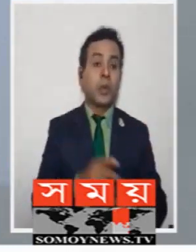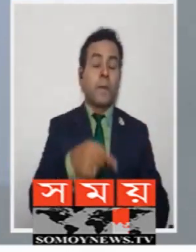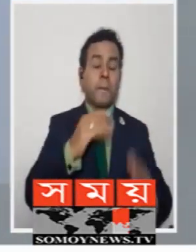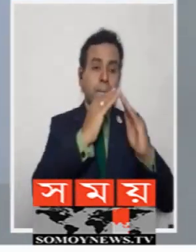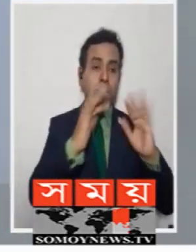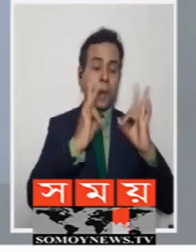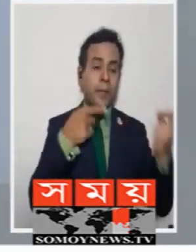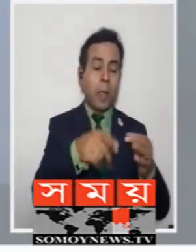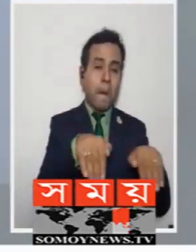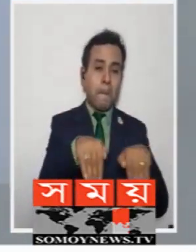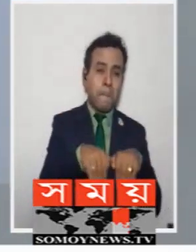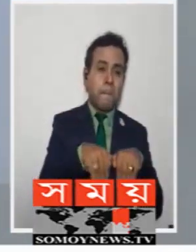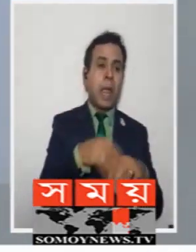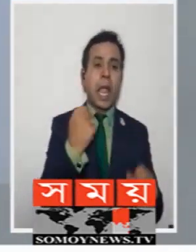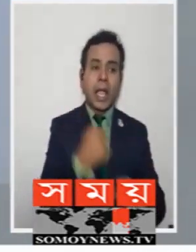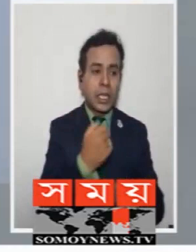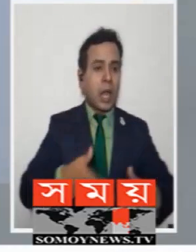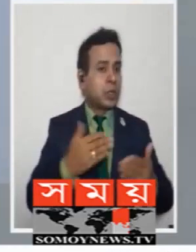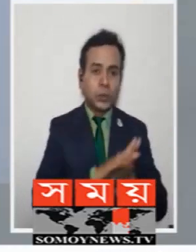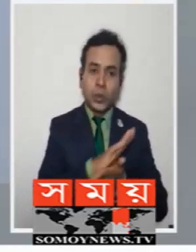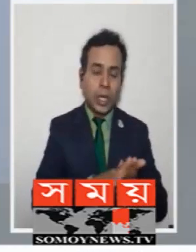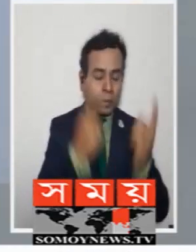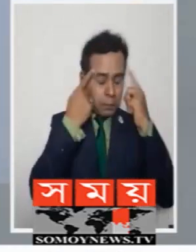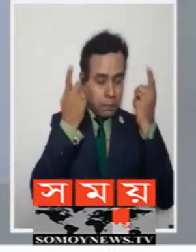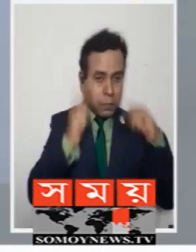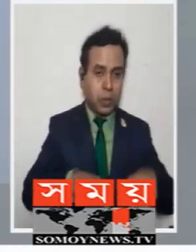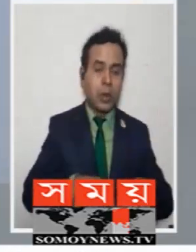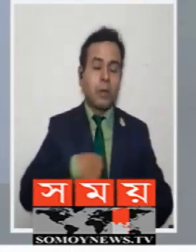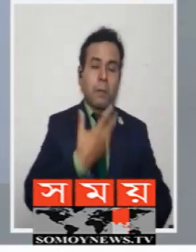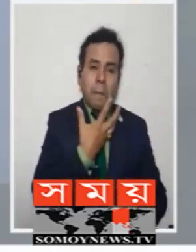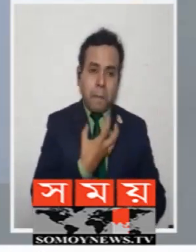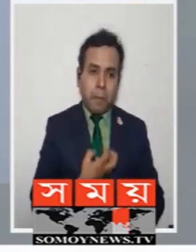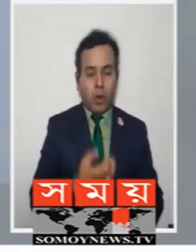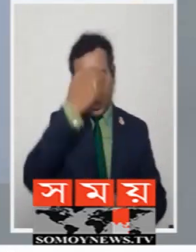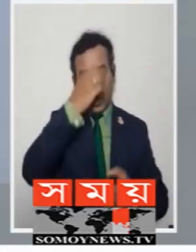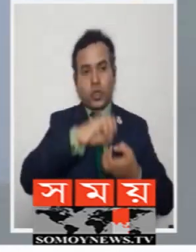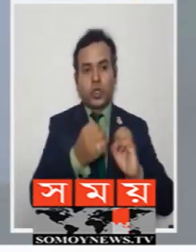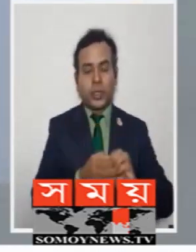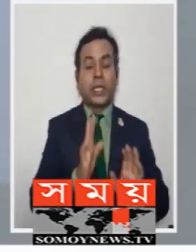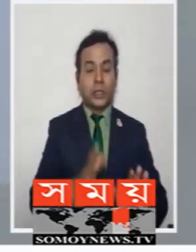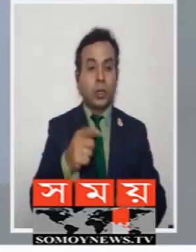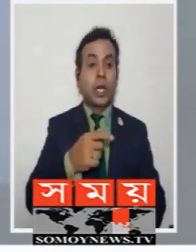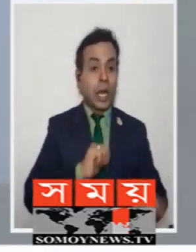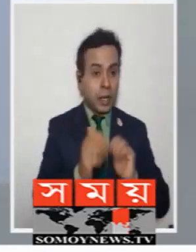উদ্দীপিত থাকি, মনোবলকে আমরা সমুন্নত রাখি, তাহলেই আমরা রোগ প্রতিরোধ ক্ষমতা বাড়াতে